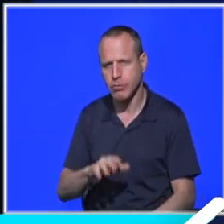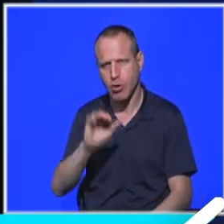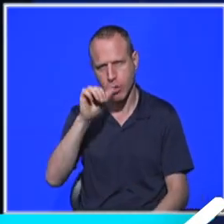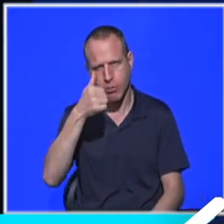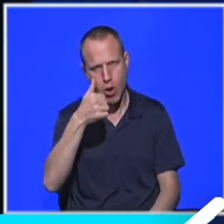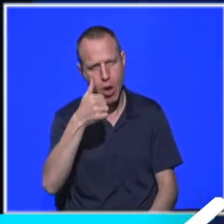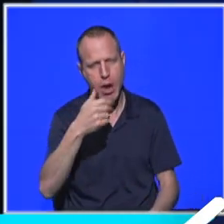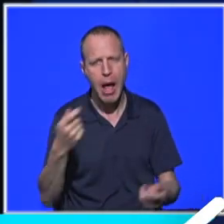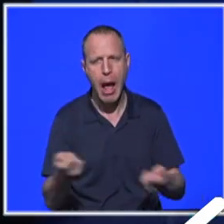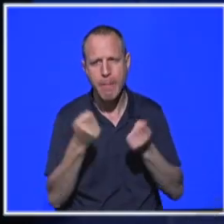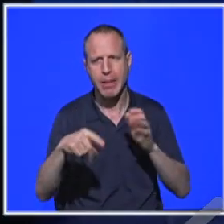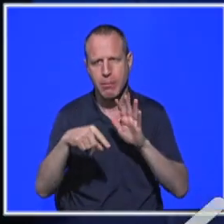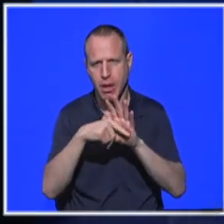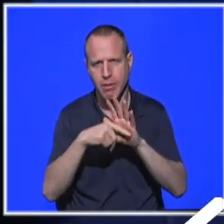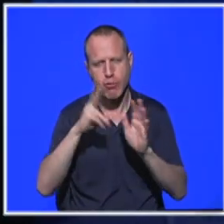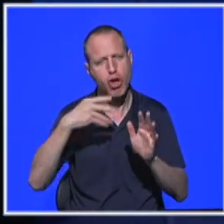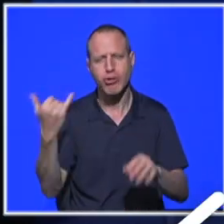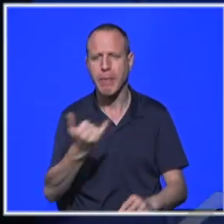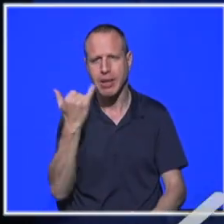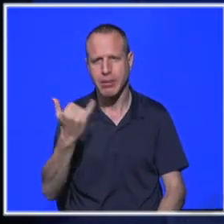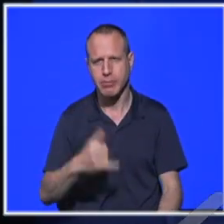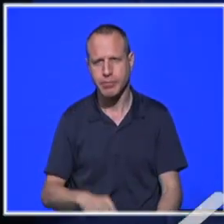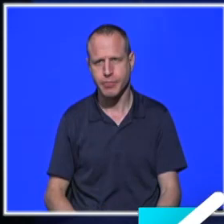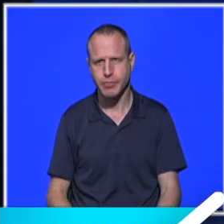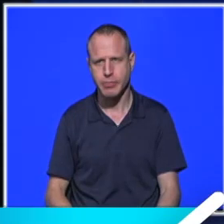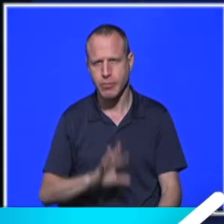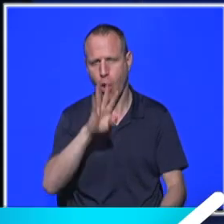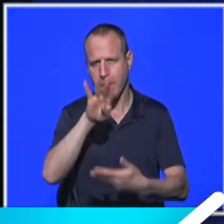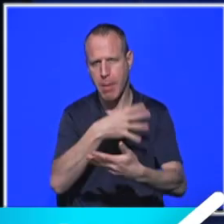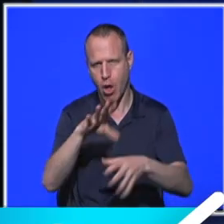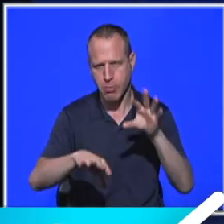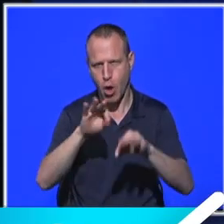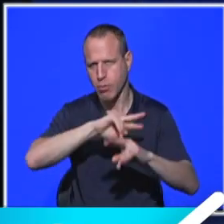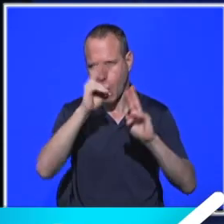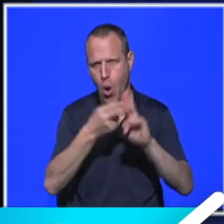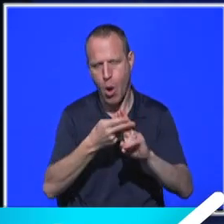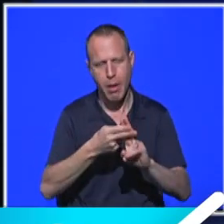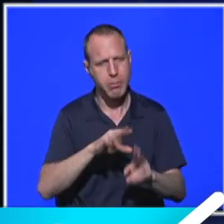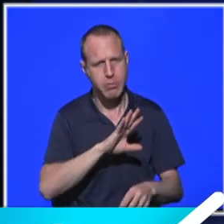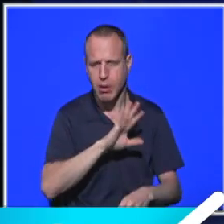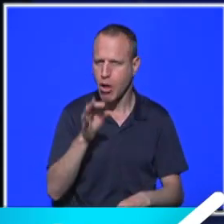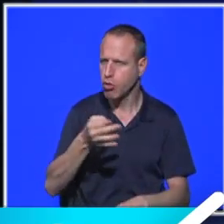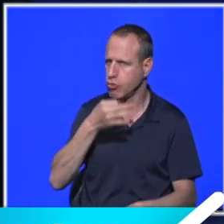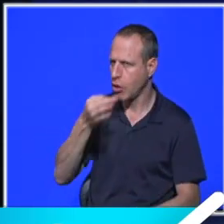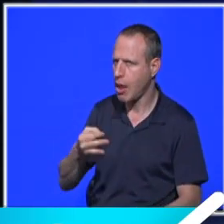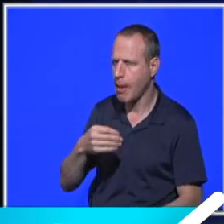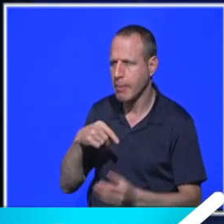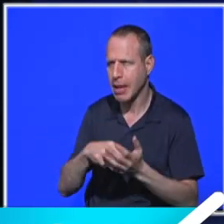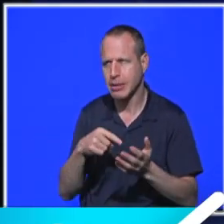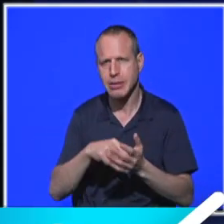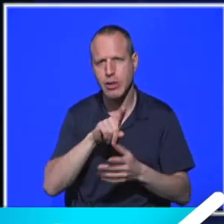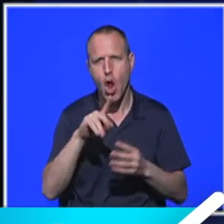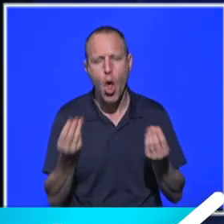קודם כל, קמפיינים נגטיביים יש תמיד, בכל מערכות הבחירות, בכל העולם. אין שאלה. לכן, זה לא פתאום איזו